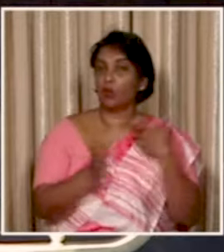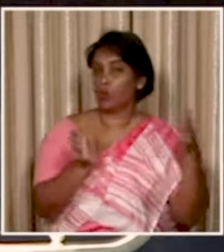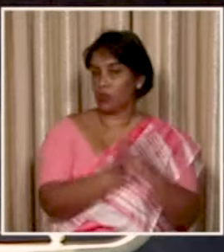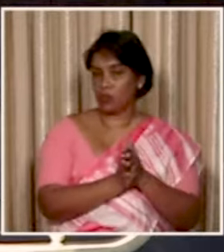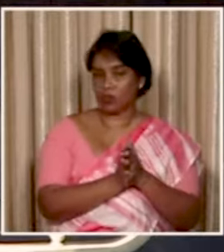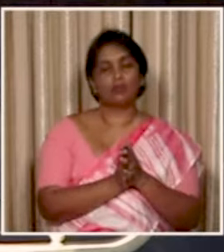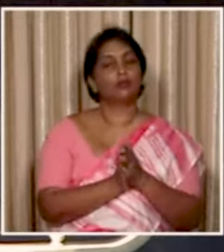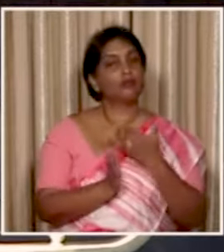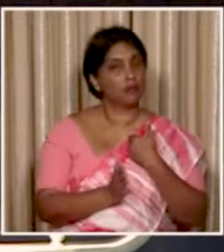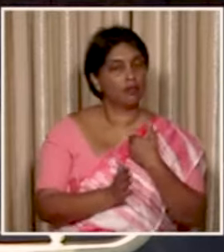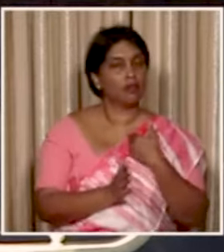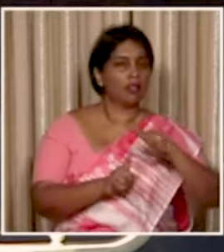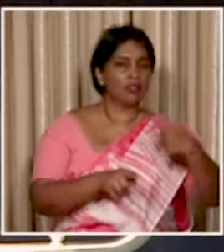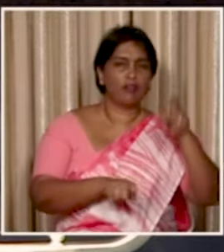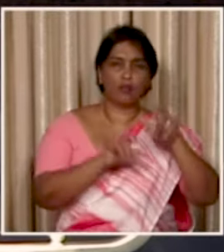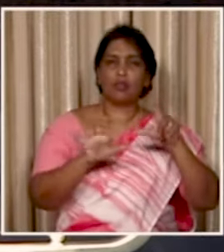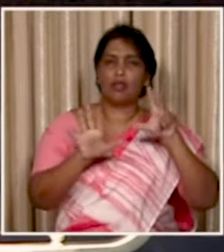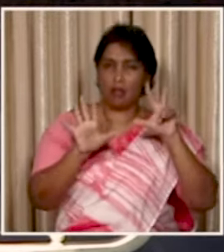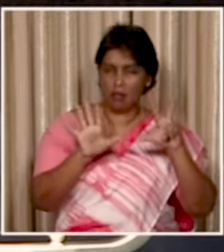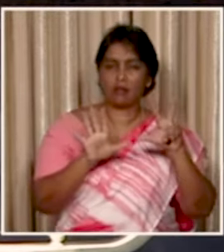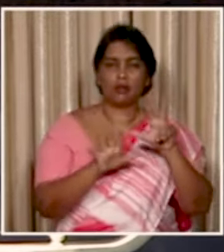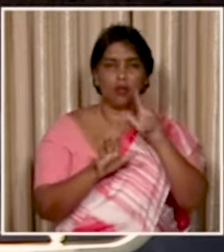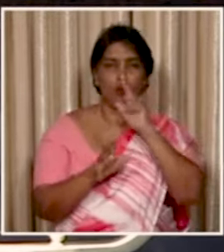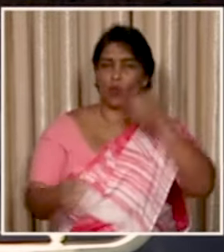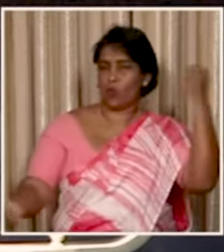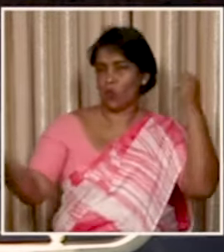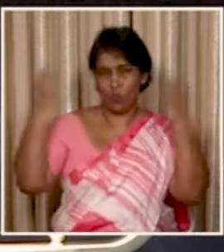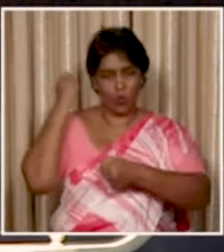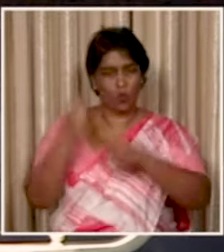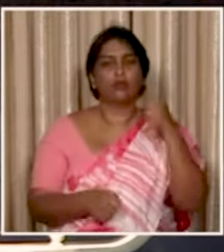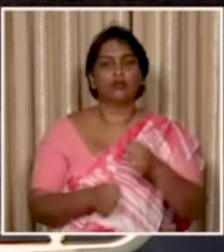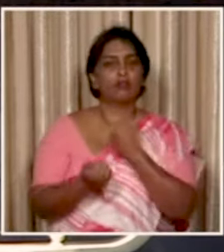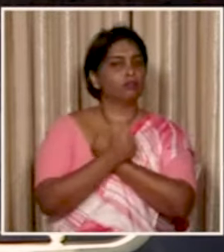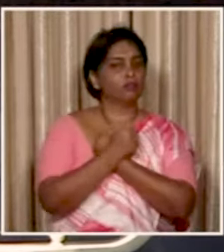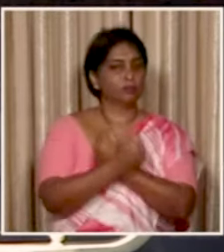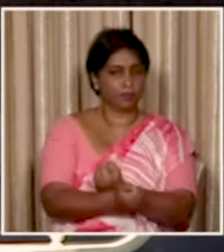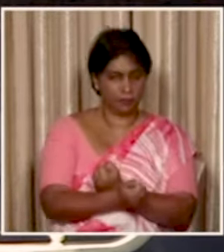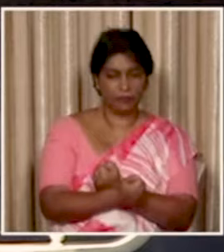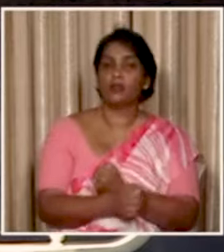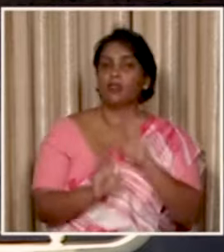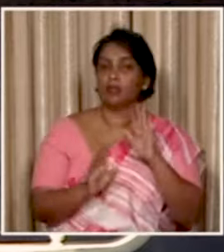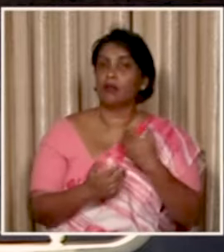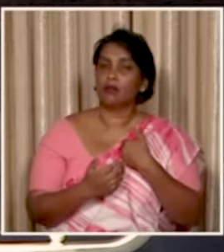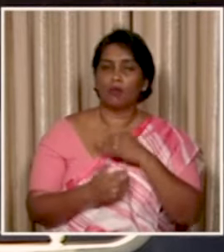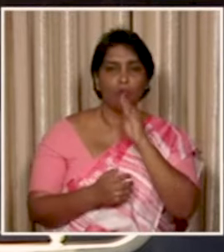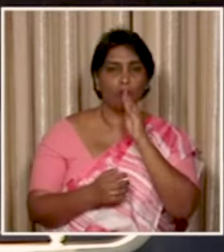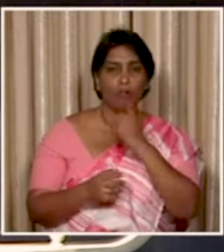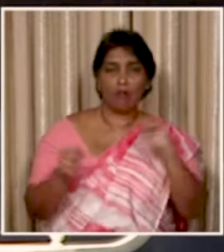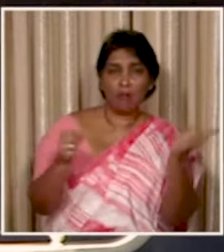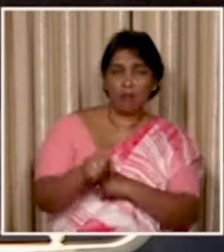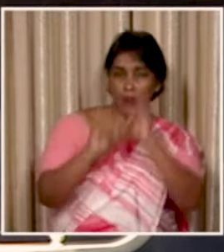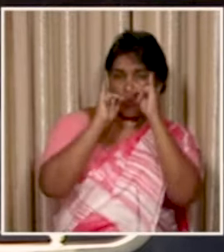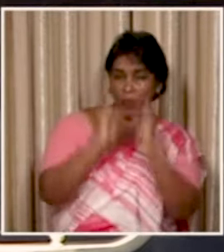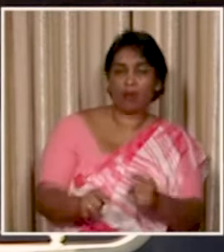ஏனைய 8 நபர்களையும் தாக்கி கைது செய்தார்கள். என்னை காலிலும் கைகளிலும் பிடித்து கொலை குற்றவாளியை தூக்குவது போன்று தூக்கிச் சென்றார்கள். எனினும் சுமார்